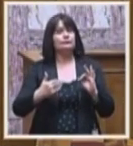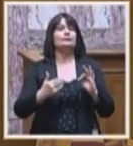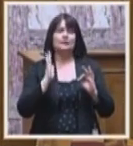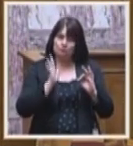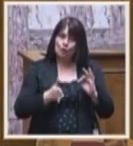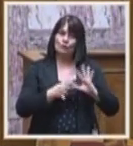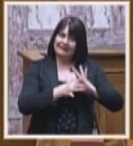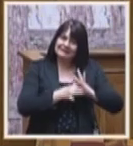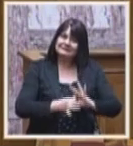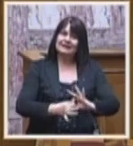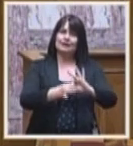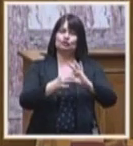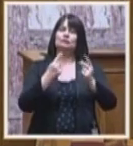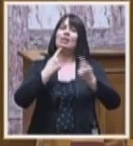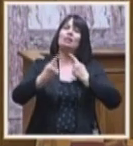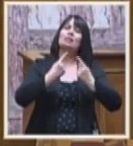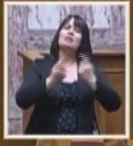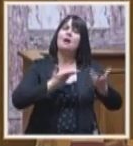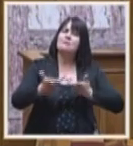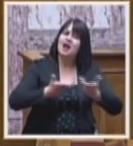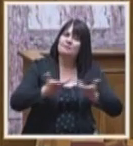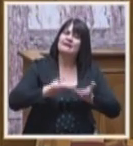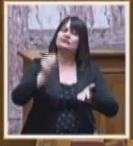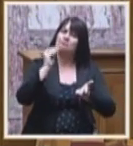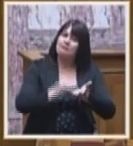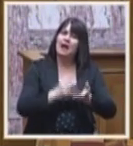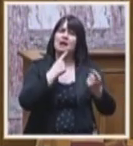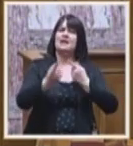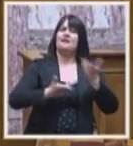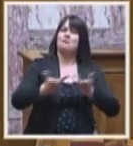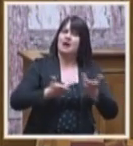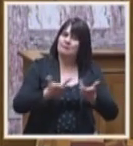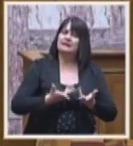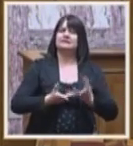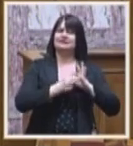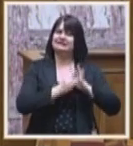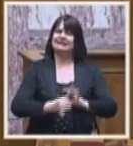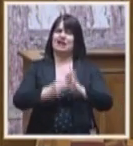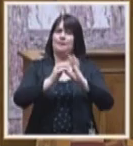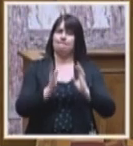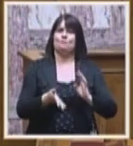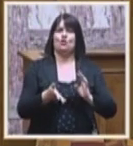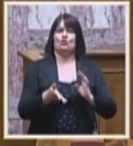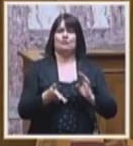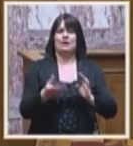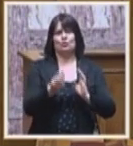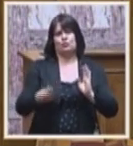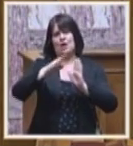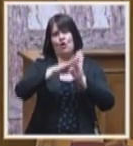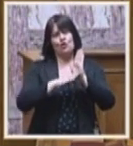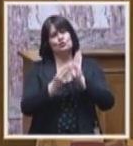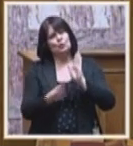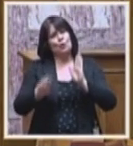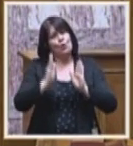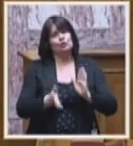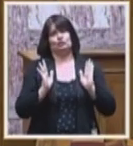συνεχίζουμε και να διαπραγματευόμαστε και να επαναδιαπραγματευόμαστε συνεχώς για καλύτερους όρους, όπου βεβαίως